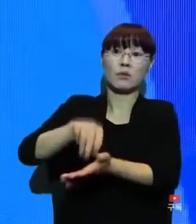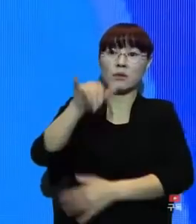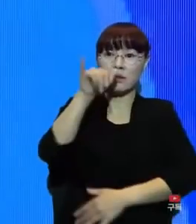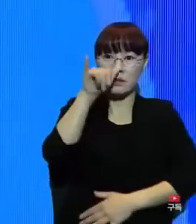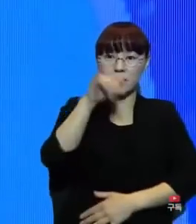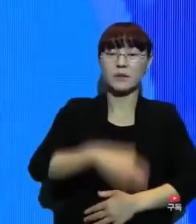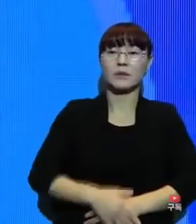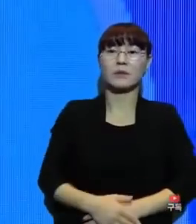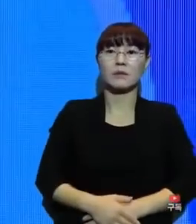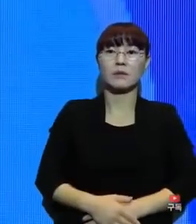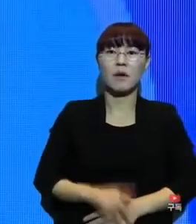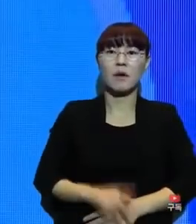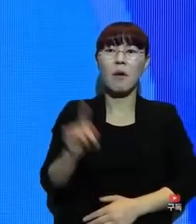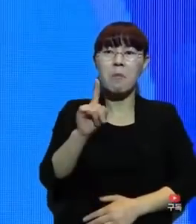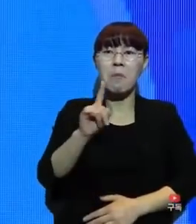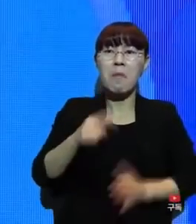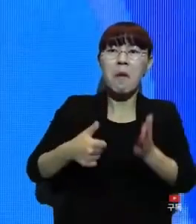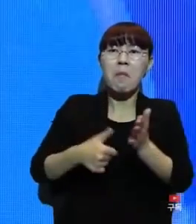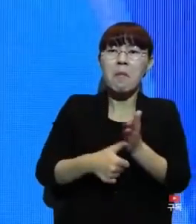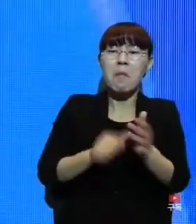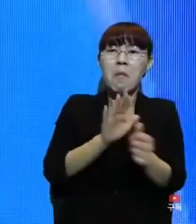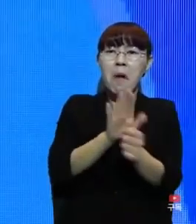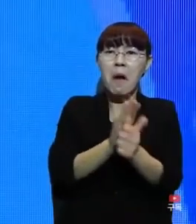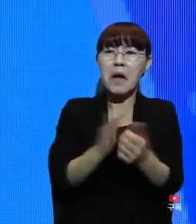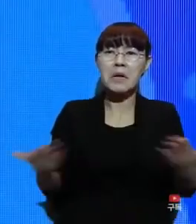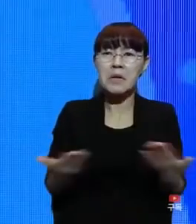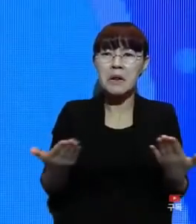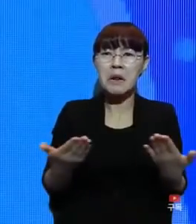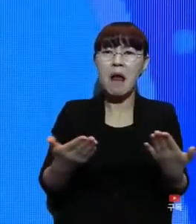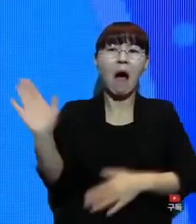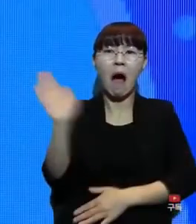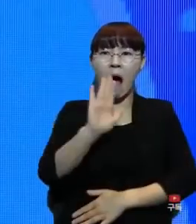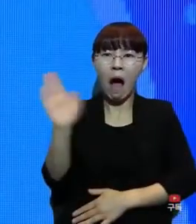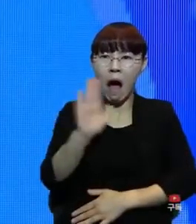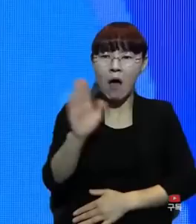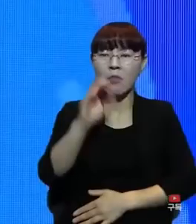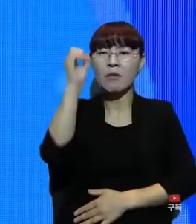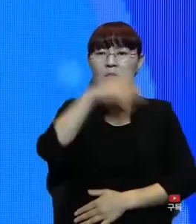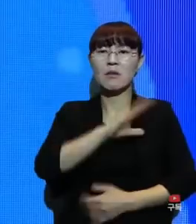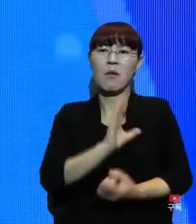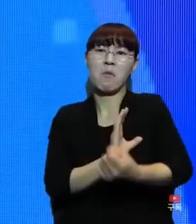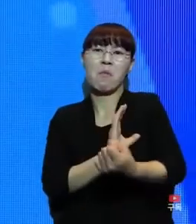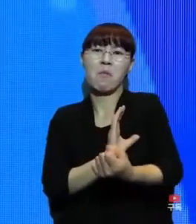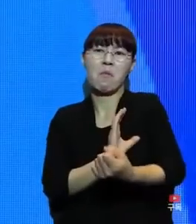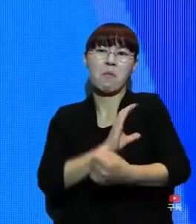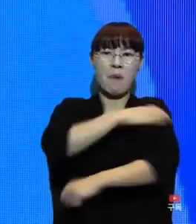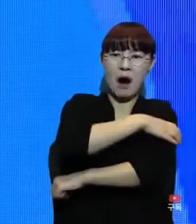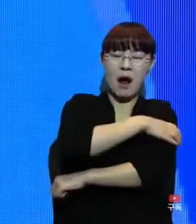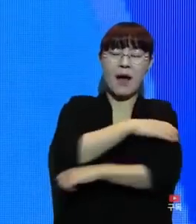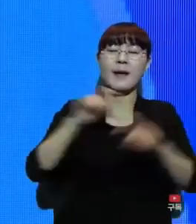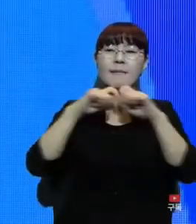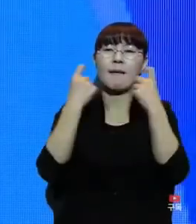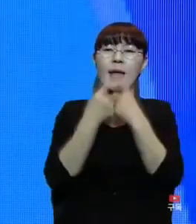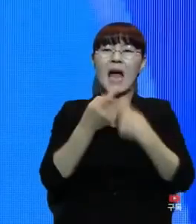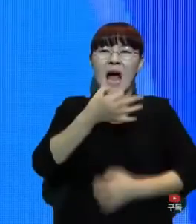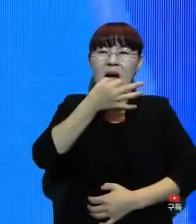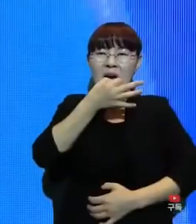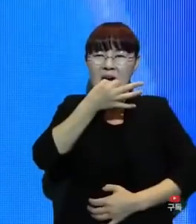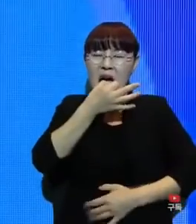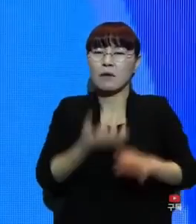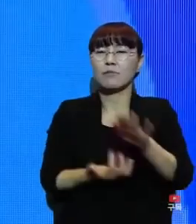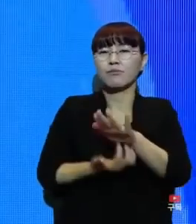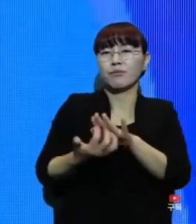혹고 약 남발하고 할 일은 안하고 권력을 남용하고 사익을 도모하는 그런